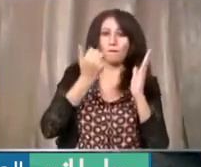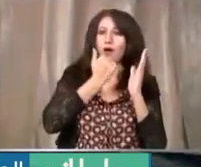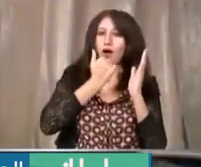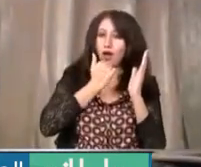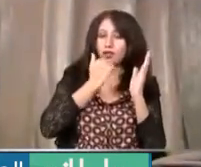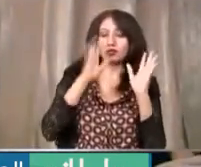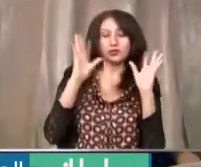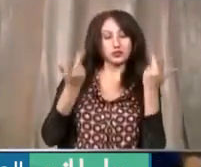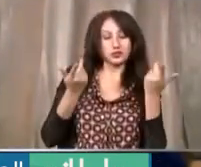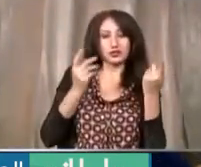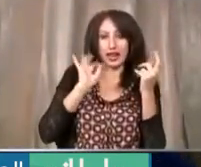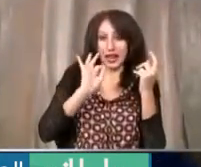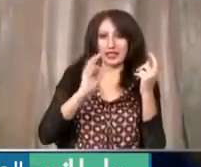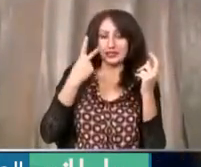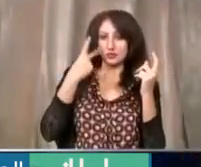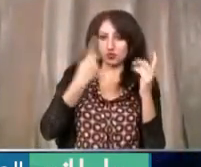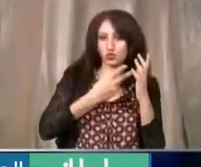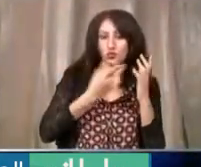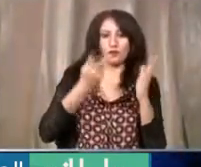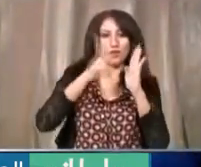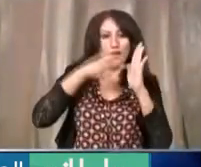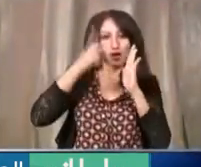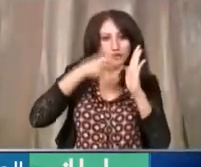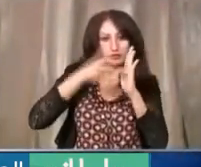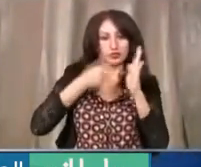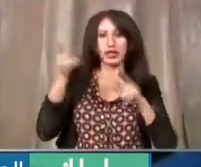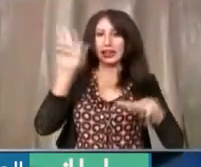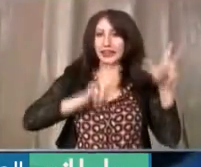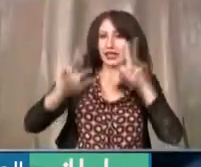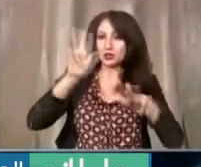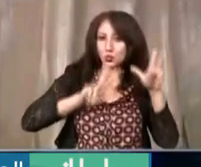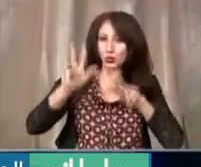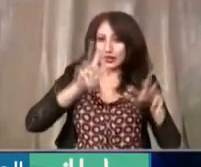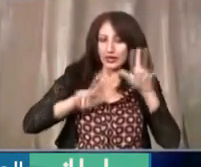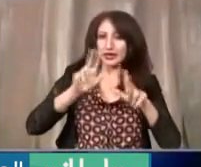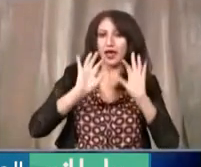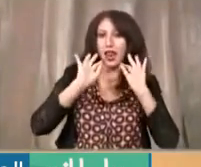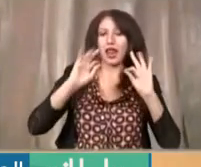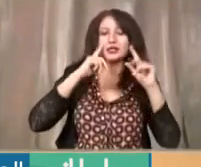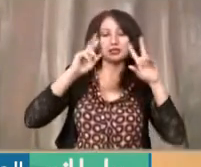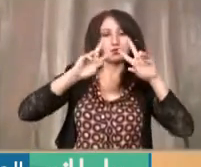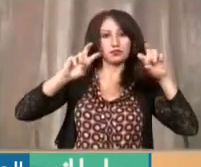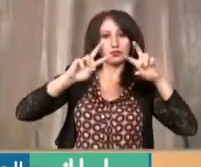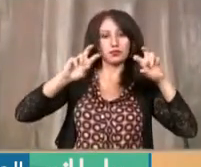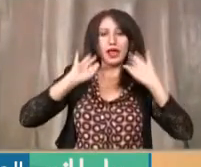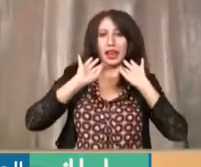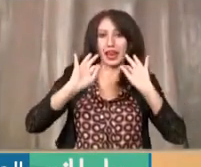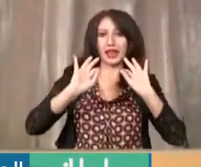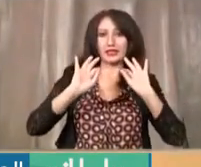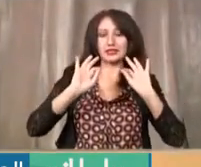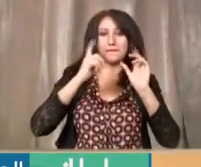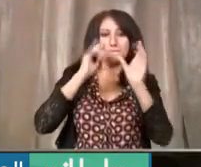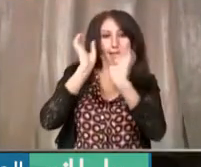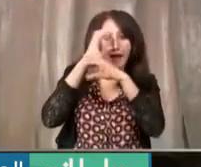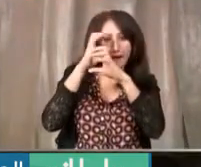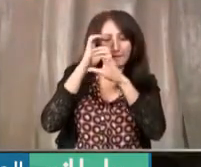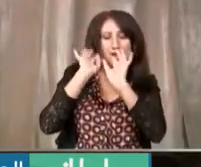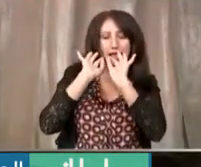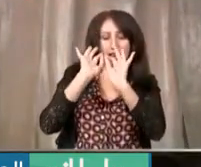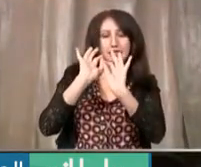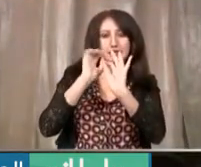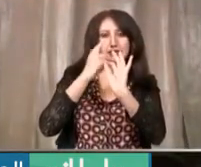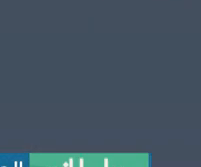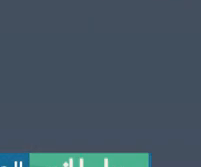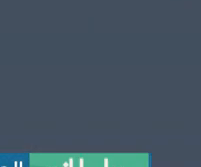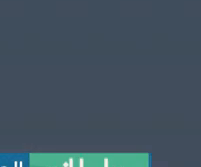اخطاء تم تكراره في تزوير واقع عليه بيتم فحص هذا سكانرات وتم